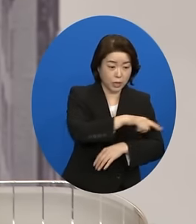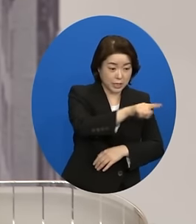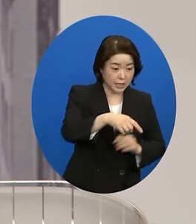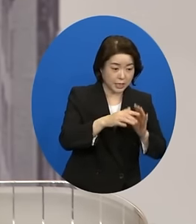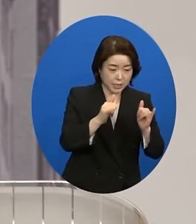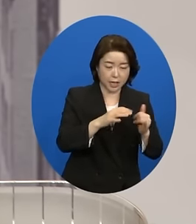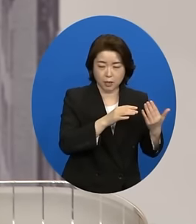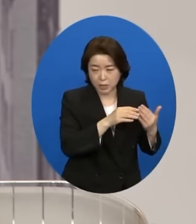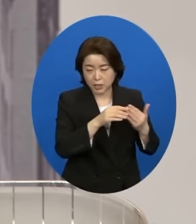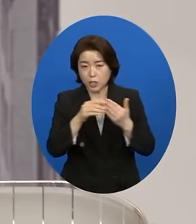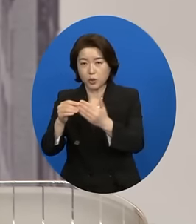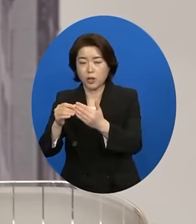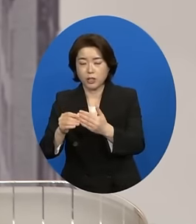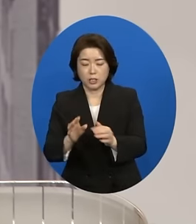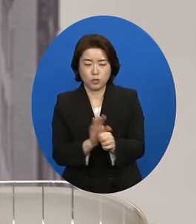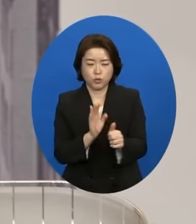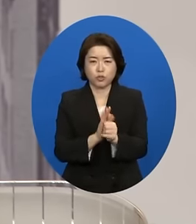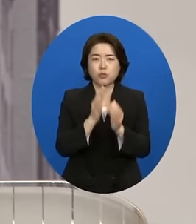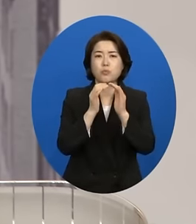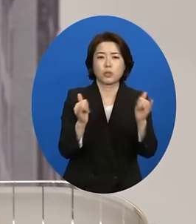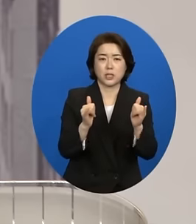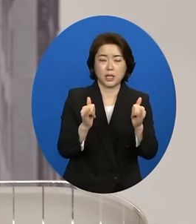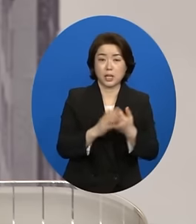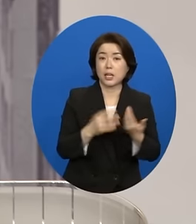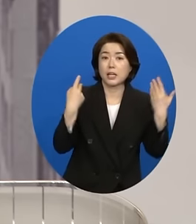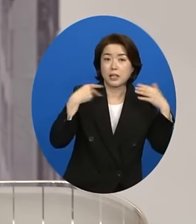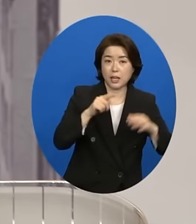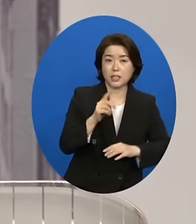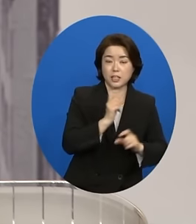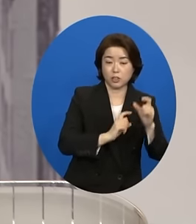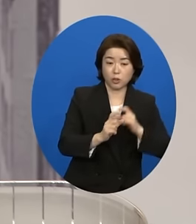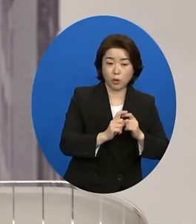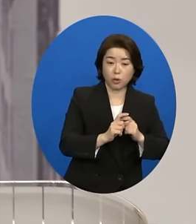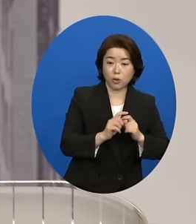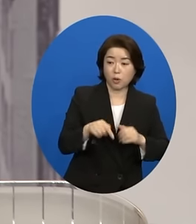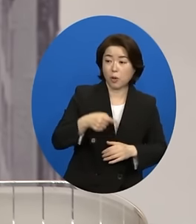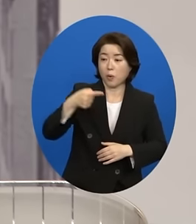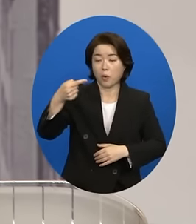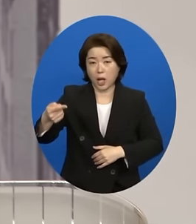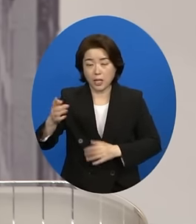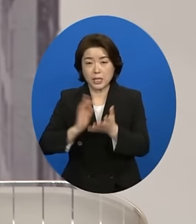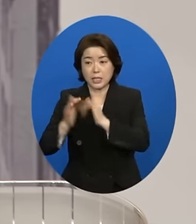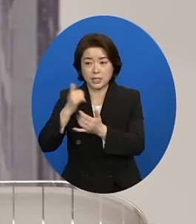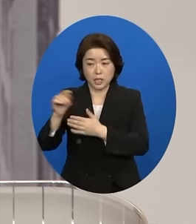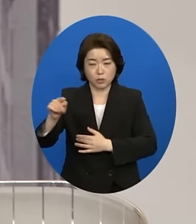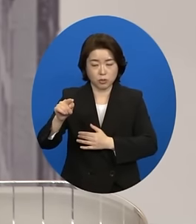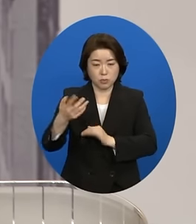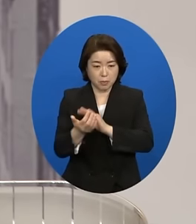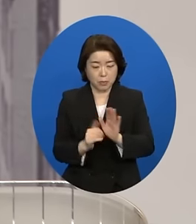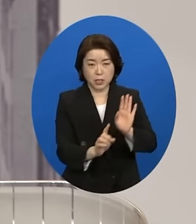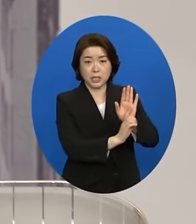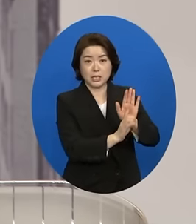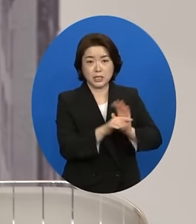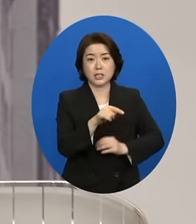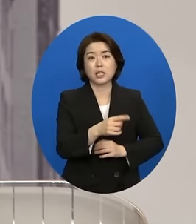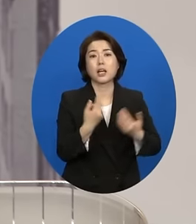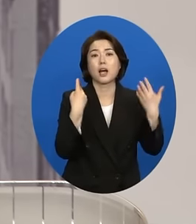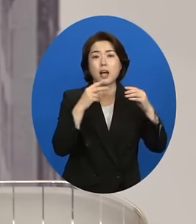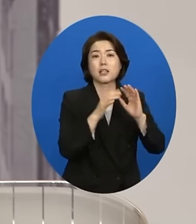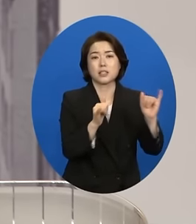인도하는 중보자, 다니엘은 바로 더 나은 다니엘인 예수님을 상징하는